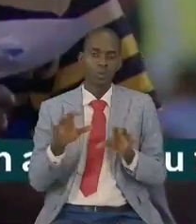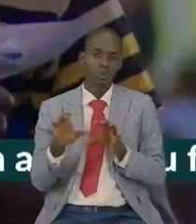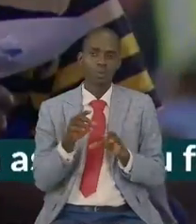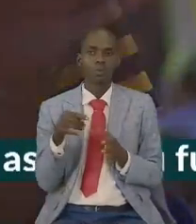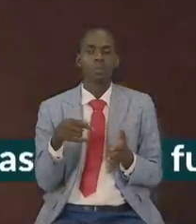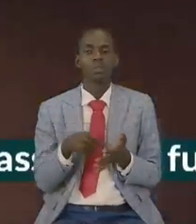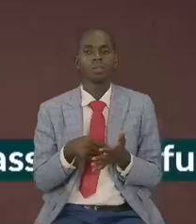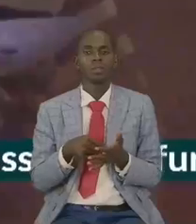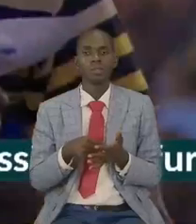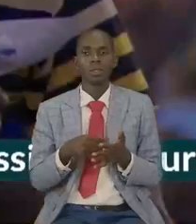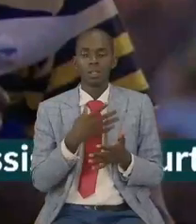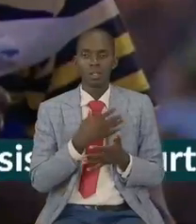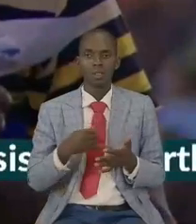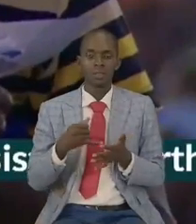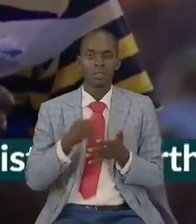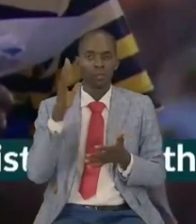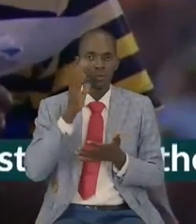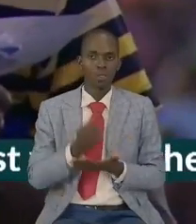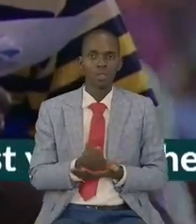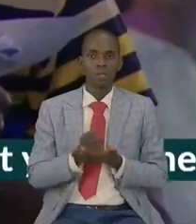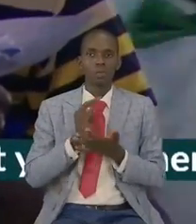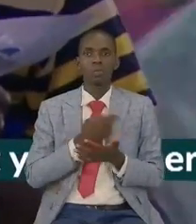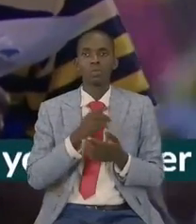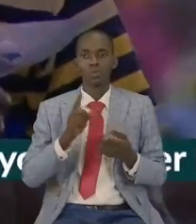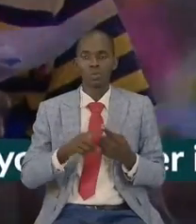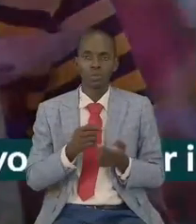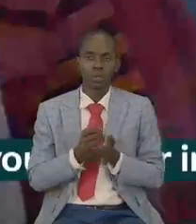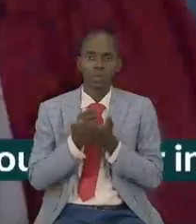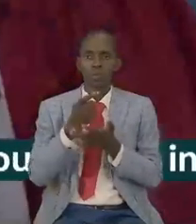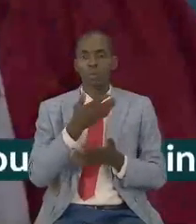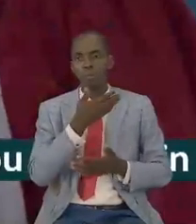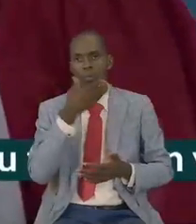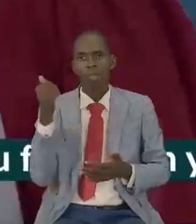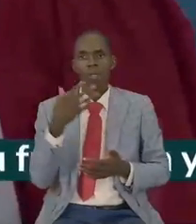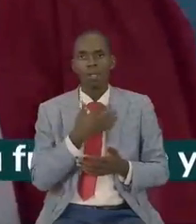Le pasteur va prier pour vous. L'église aussi va prier pour vous.